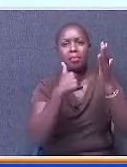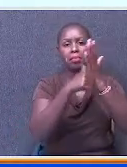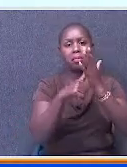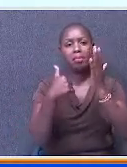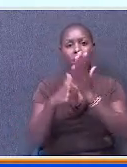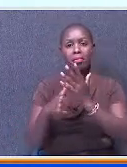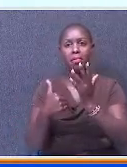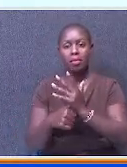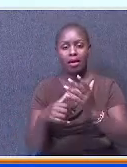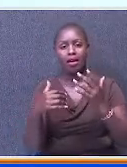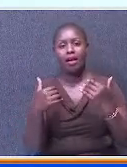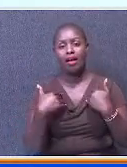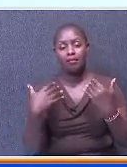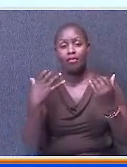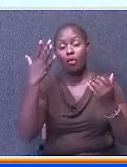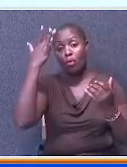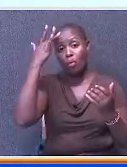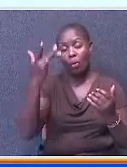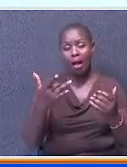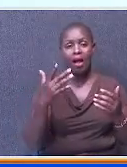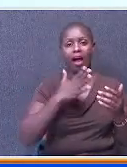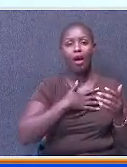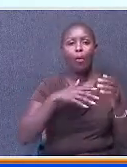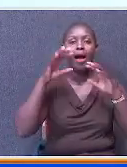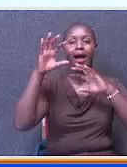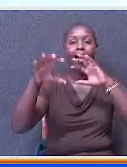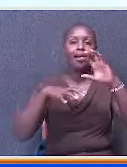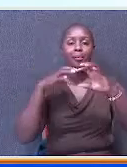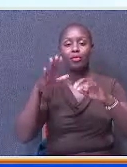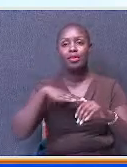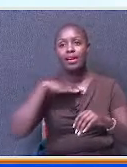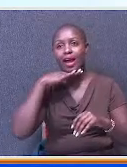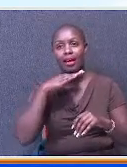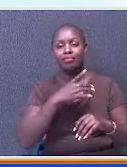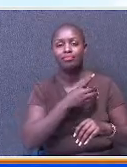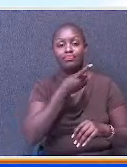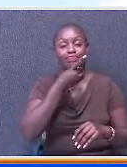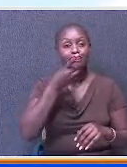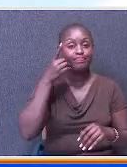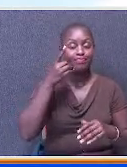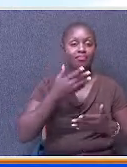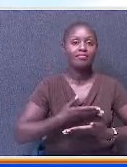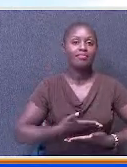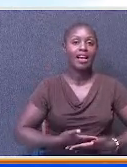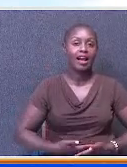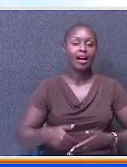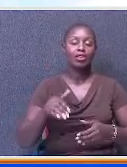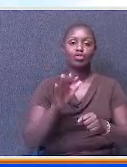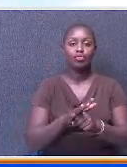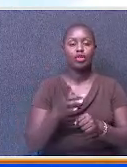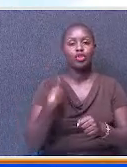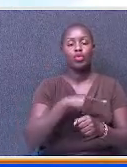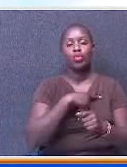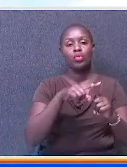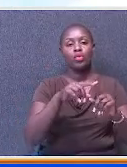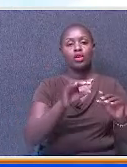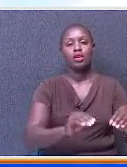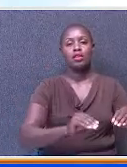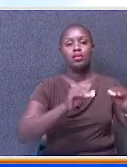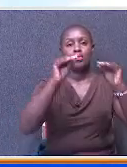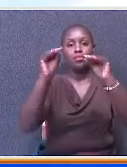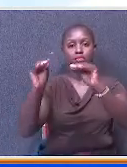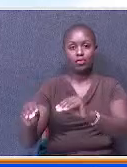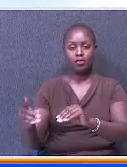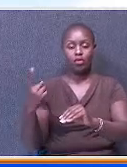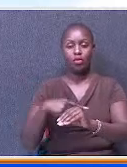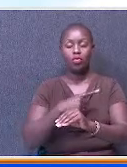mali inakufa. Na njaa inakula watu. tukatoroka hapo. Na kuja tunalala